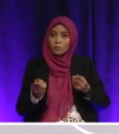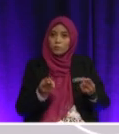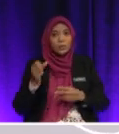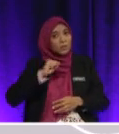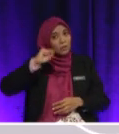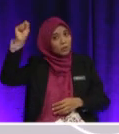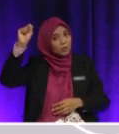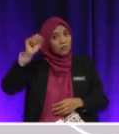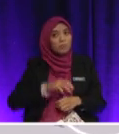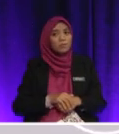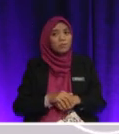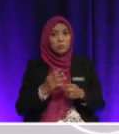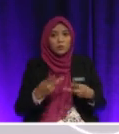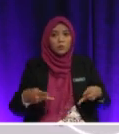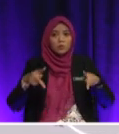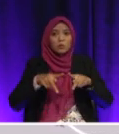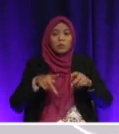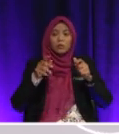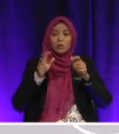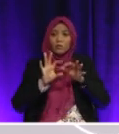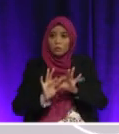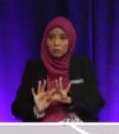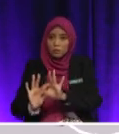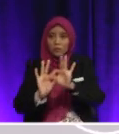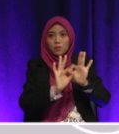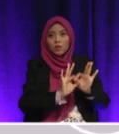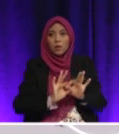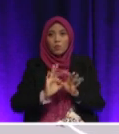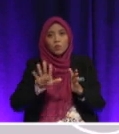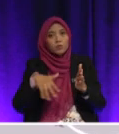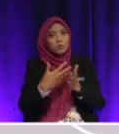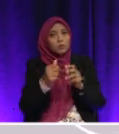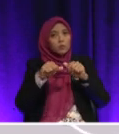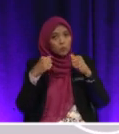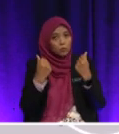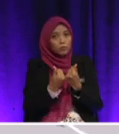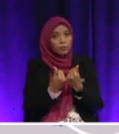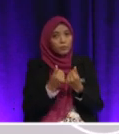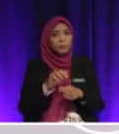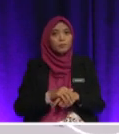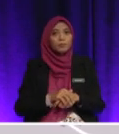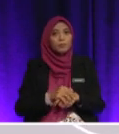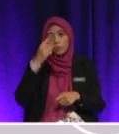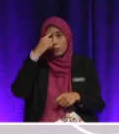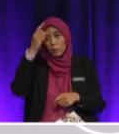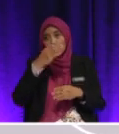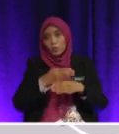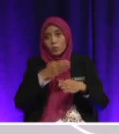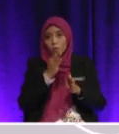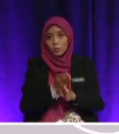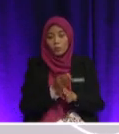adalah pelukan kerjasama kaum ya untuk membentuk perpaduan bagi mendapatkan